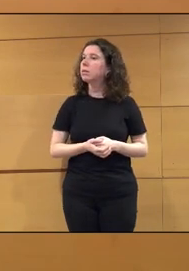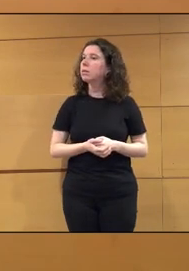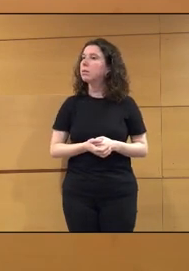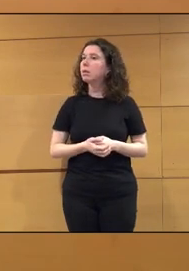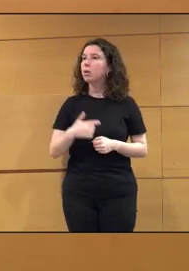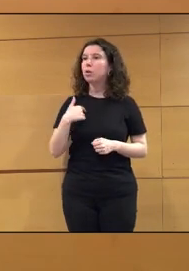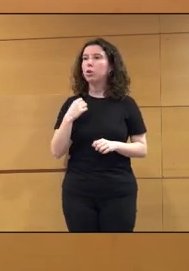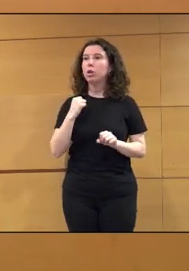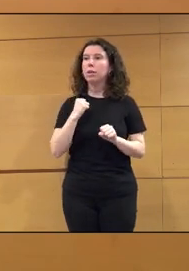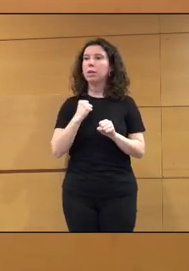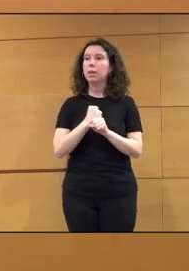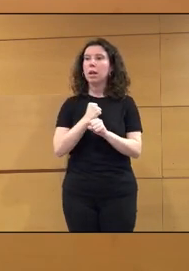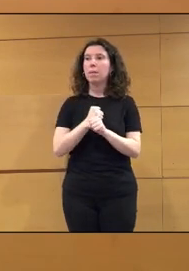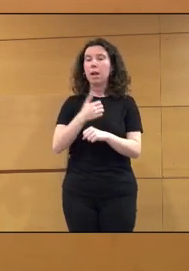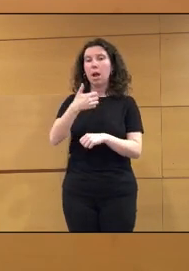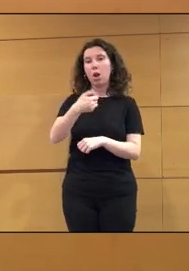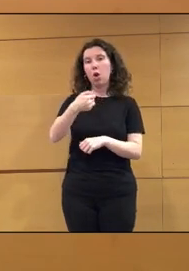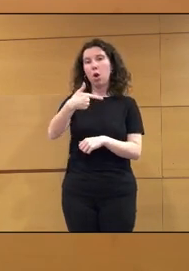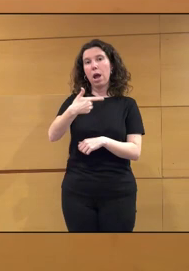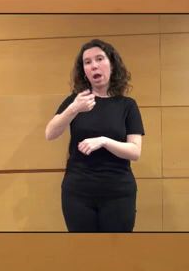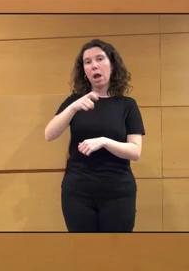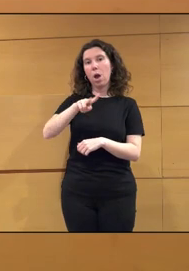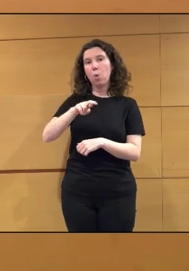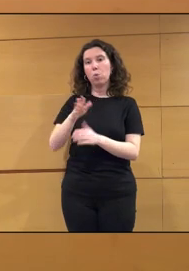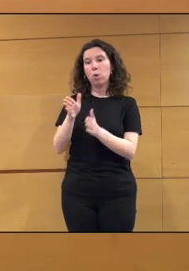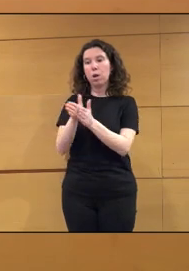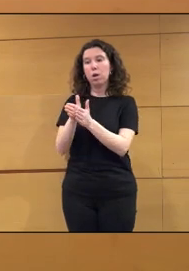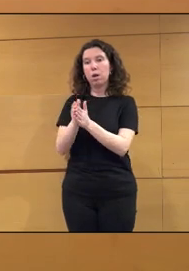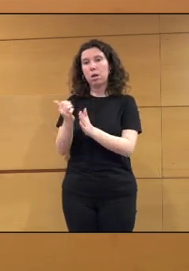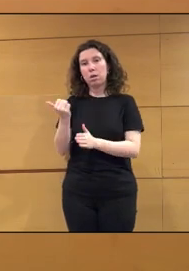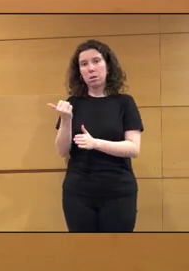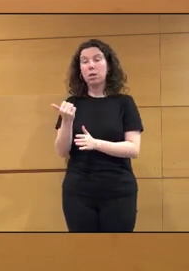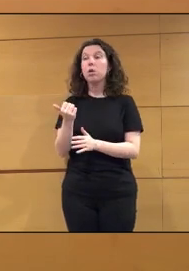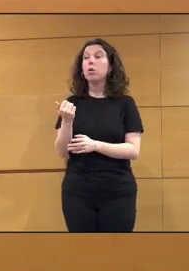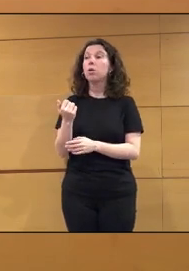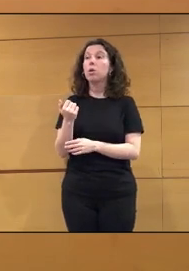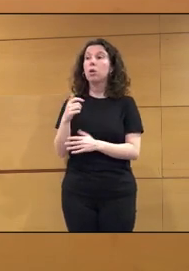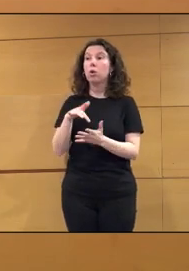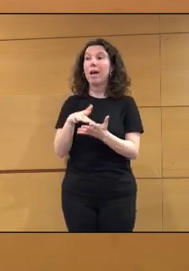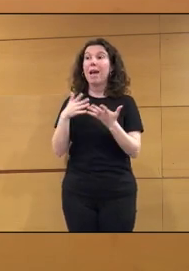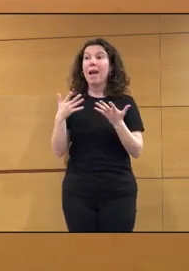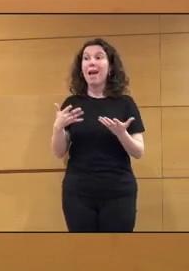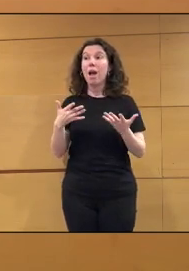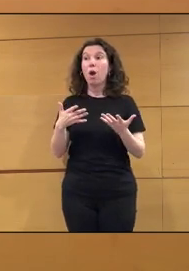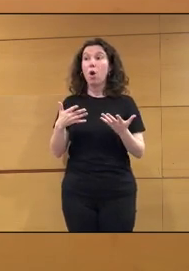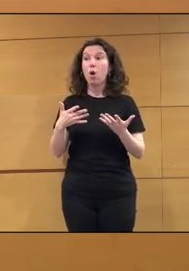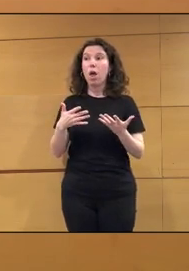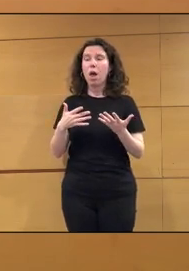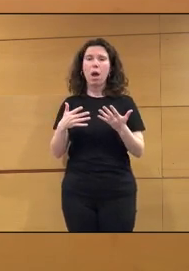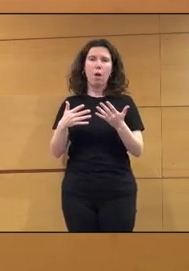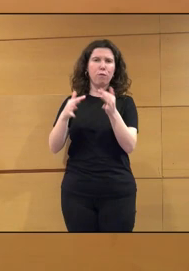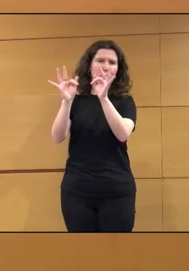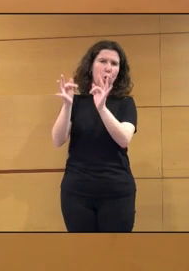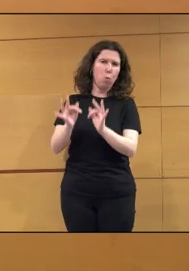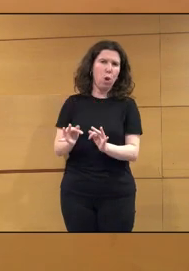Yo trabajo en la GAUR, como ha dicho compañero, y soy del área TIC. Estamos haciendo, moviendo todos los formularios PDFs